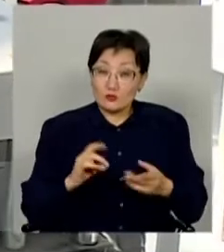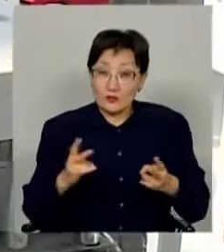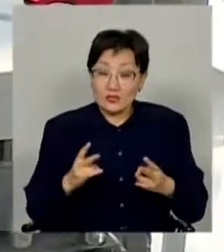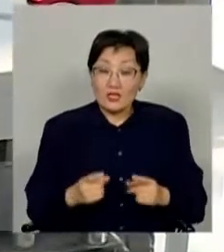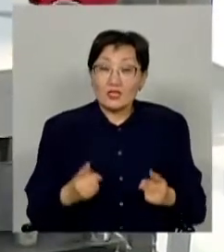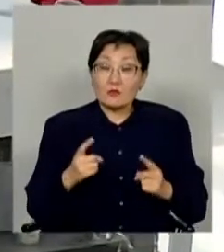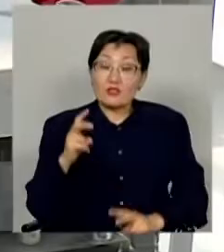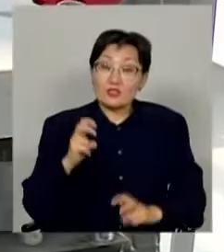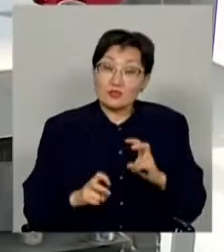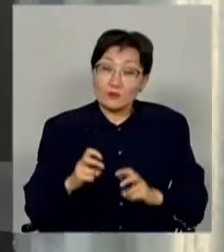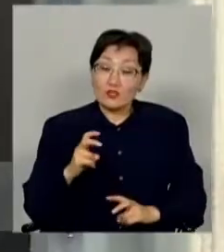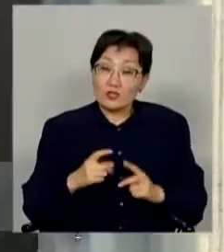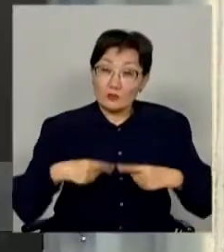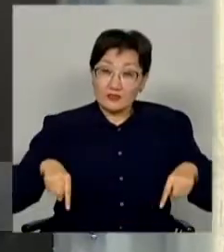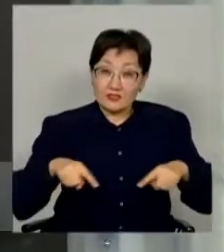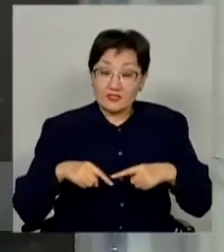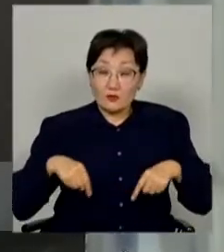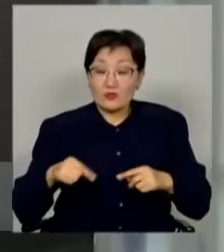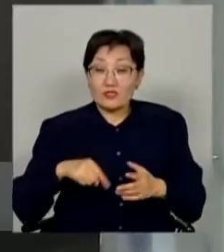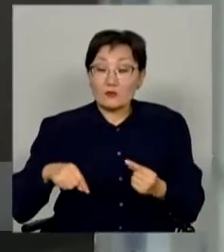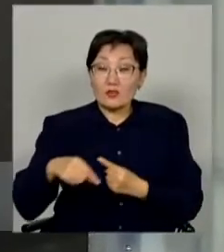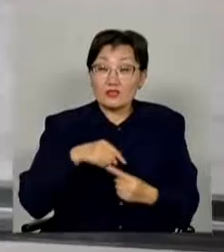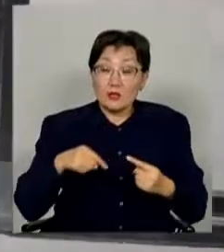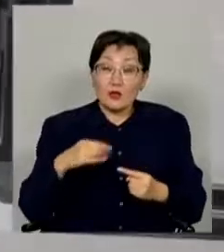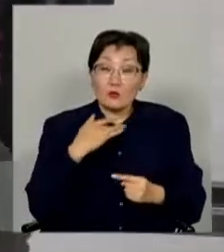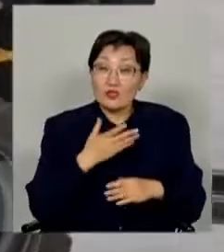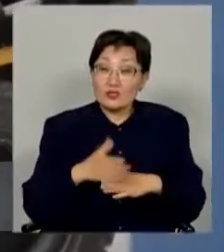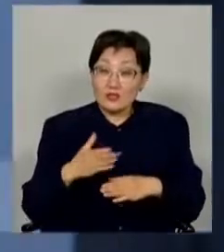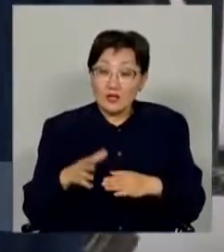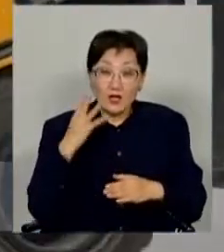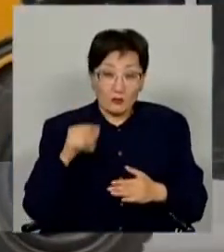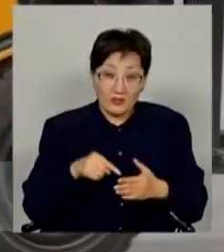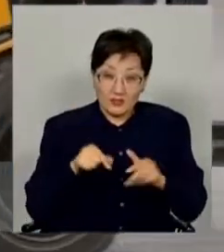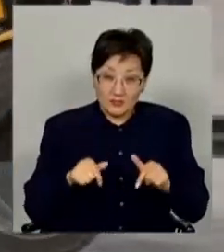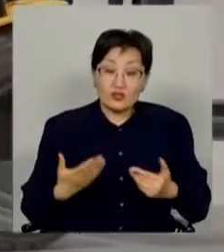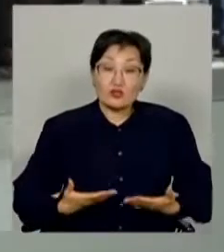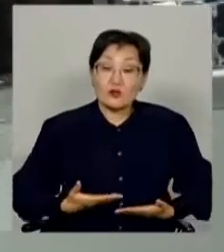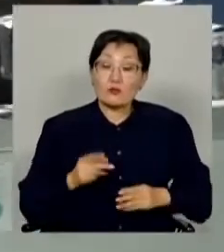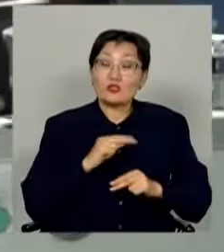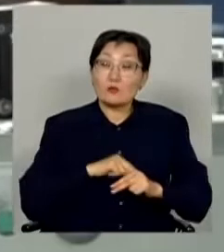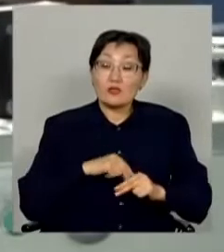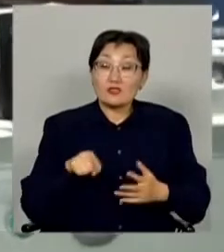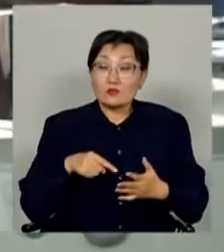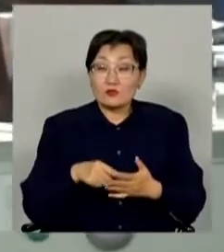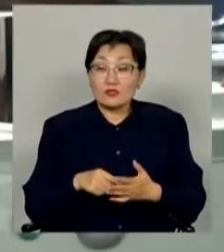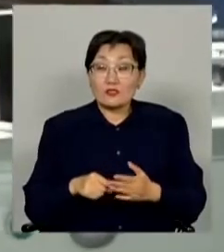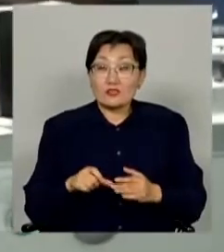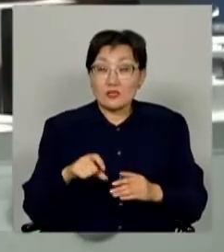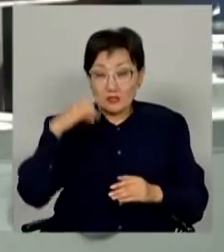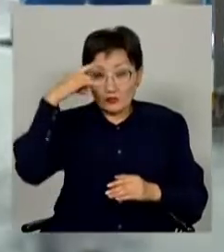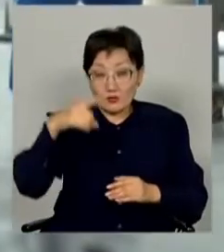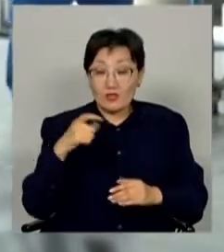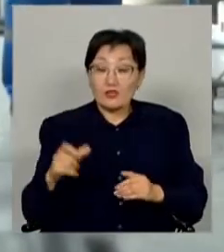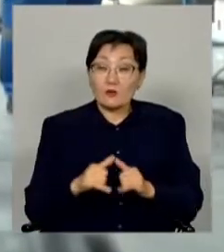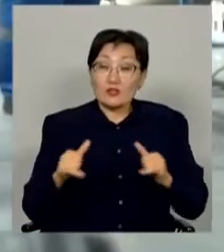әрі индустриалды өнеркәсіп орындары мен бизнес иелерінің басым бөлігі Алматыда орналасқан. Сол себепті мегаполис ел экономикасын